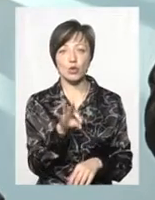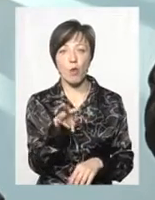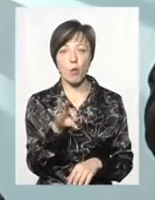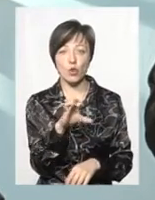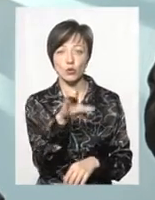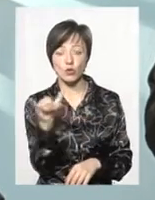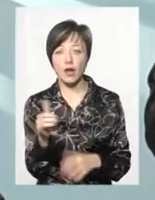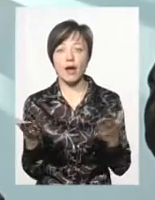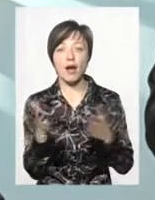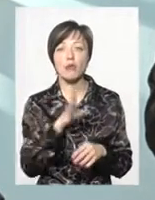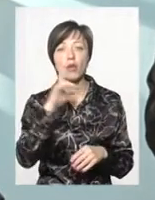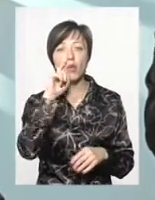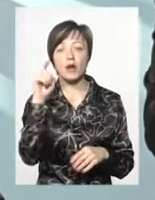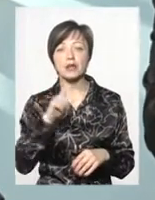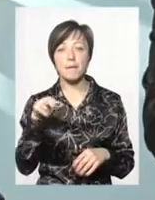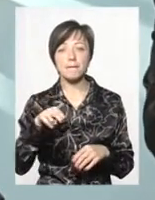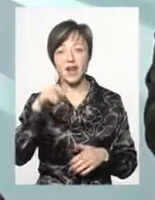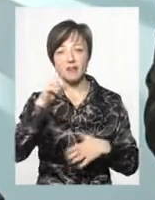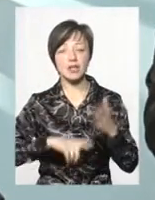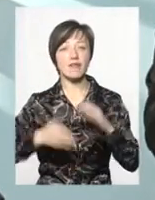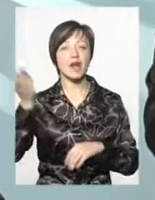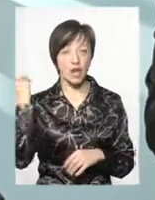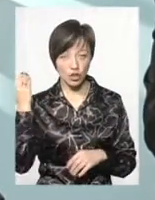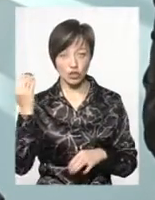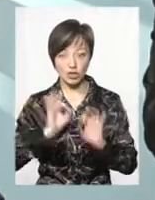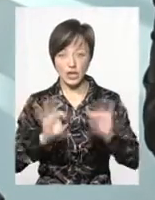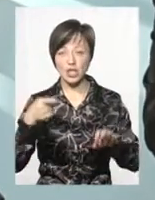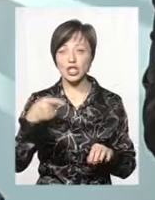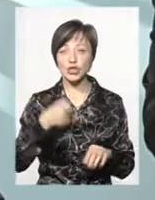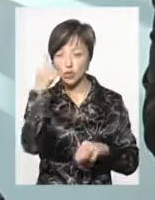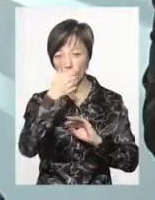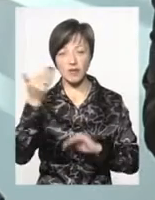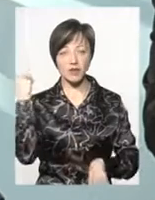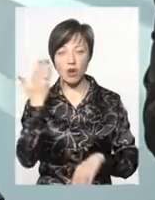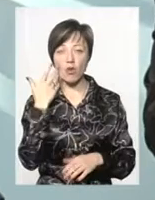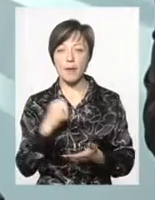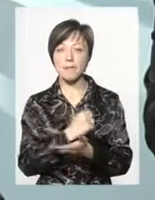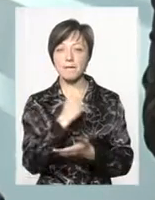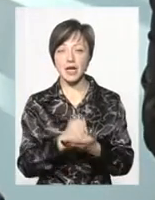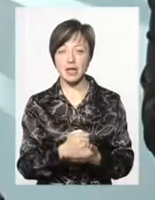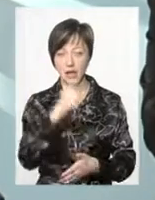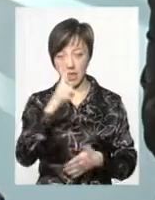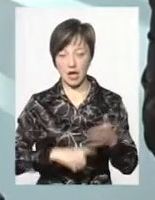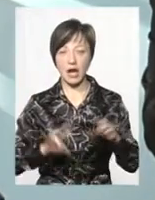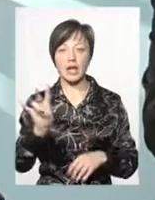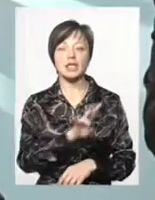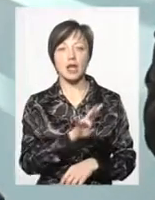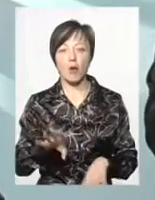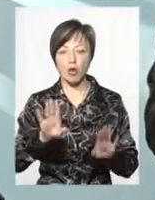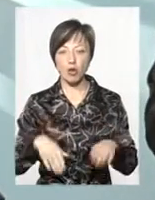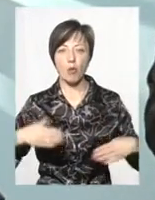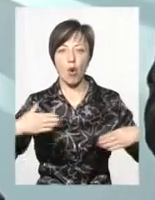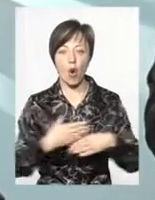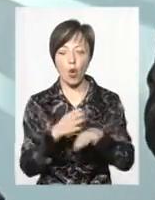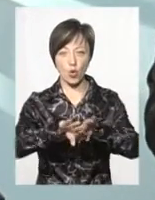що, яке було українське православ'я раніше. Тисячу років назад, коли прийняли християнство, потім розкол